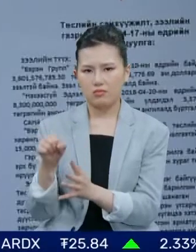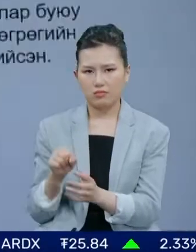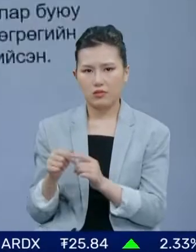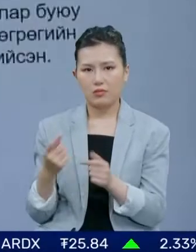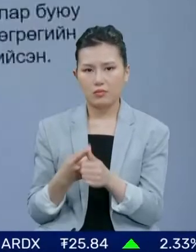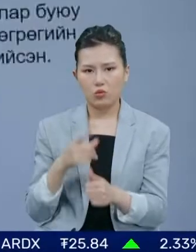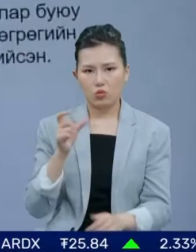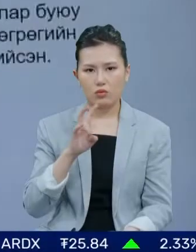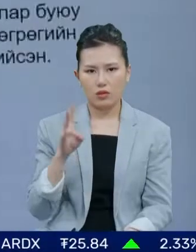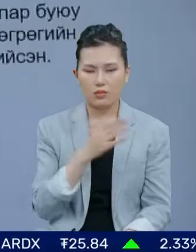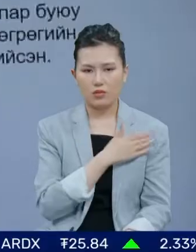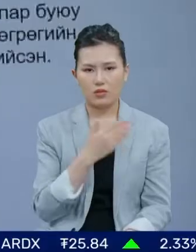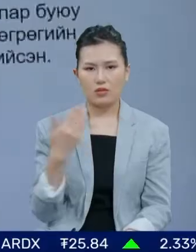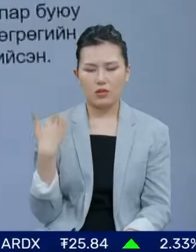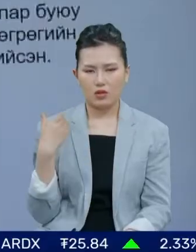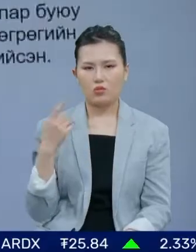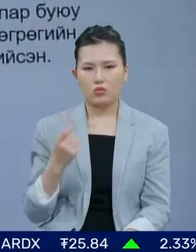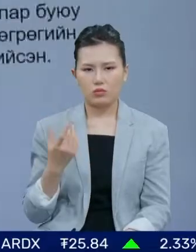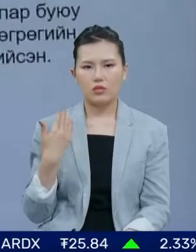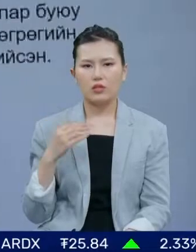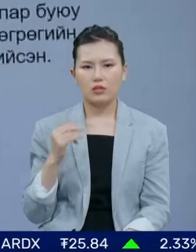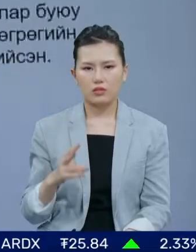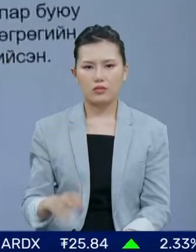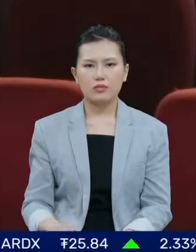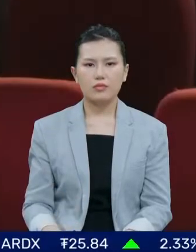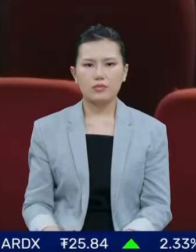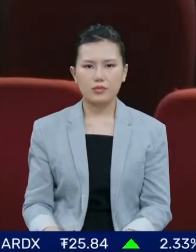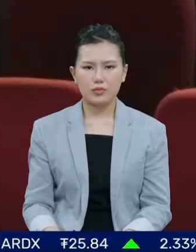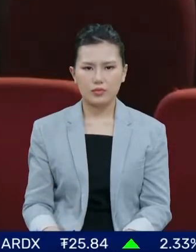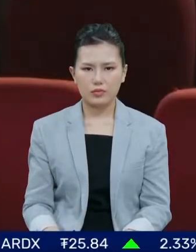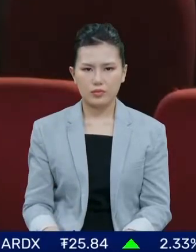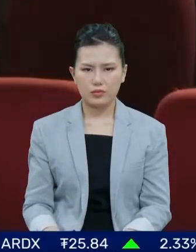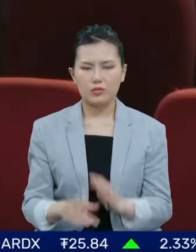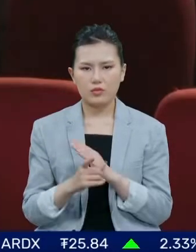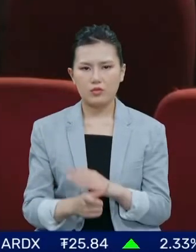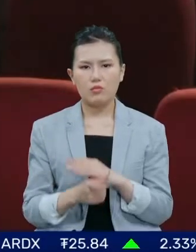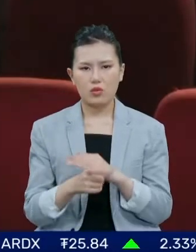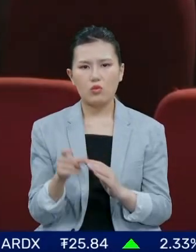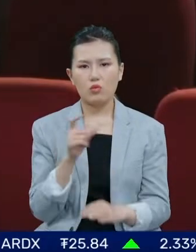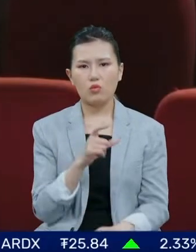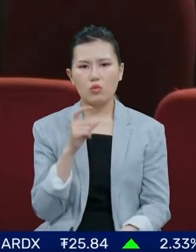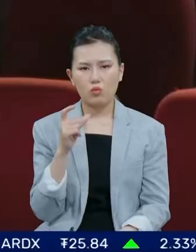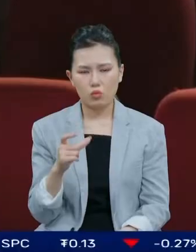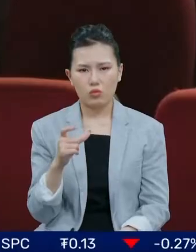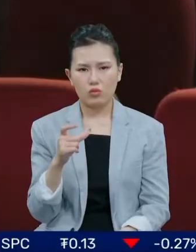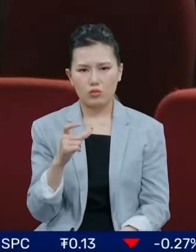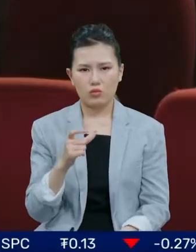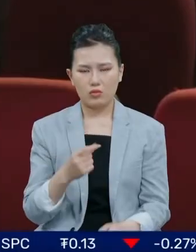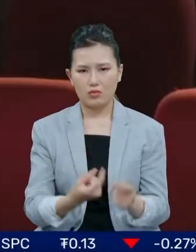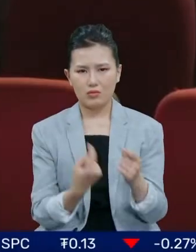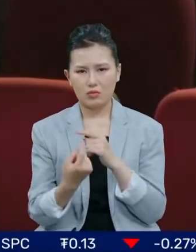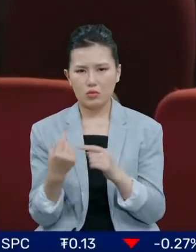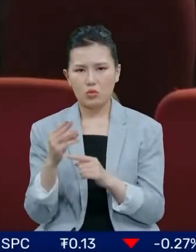даргасан Бадархийн найдлаа. Зээлийн бодлогын шаардлагуудыг нөхцөл болгож оруулж байгаа үед мэрэгчтнүүдийн буруу ялангуяа энэ тууц бол бүр ямар ч хамаарлыг зүйл байгаа юм